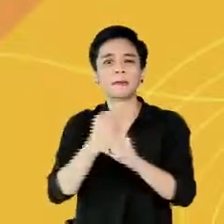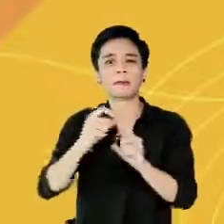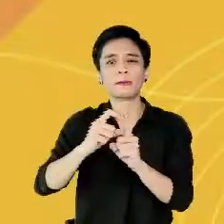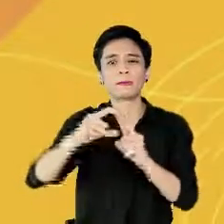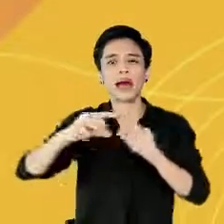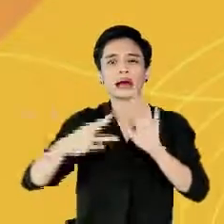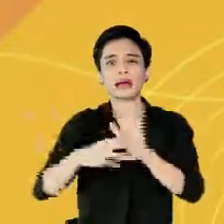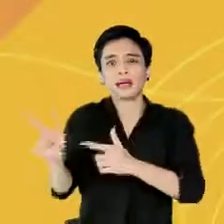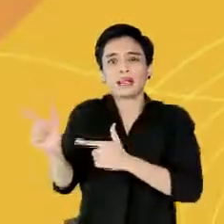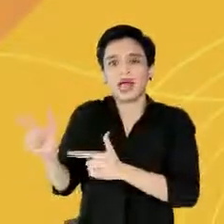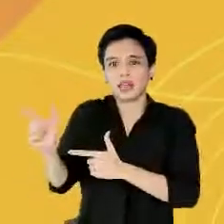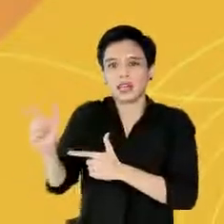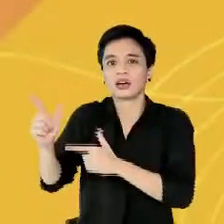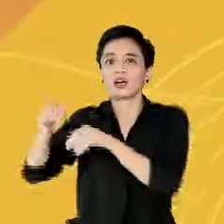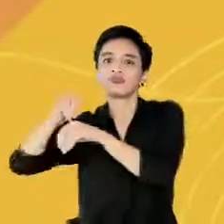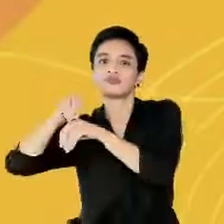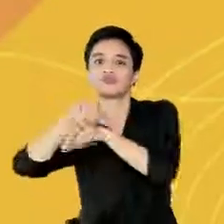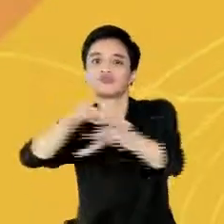Babinkamtibmas